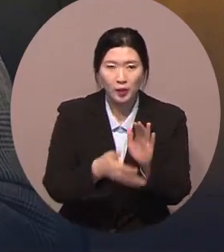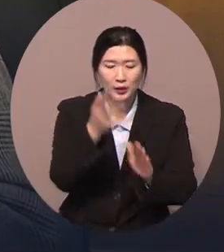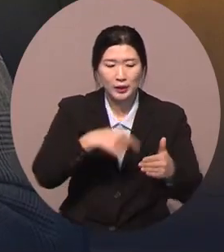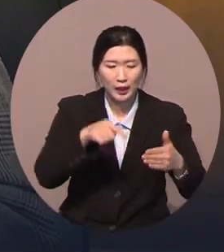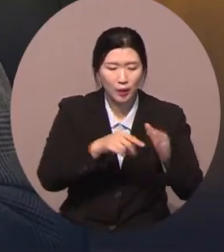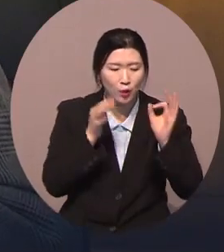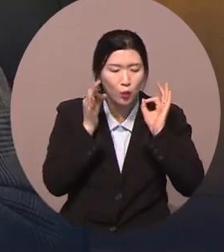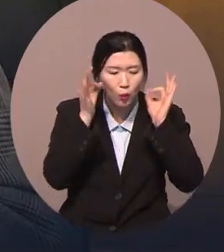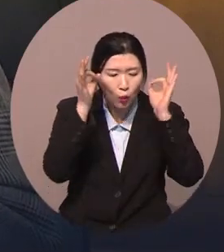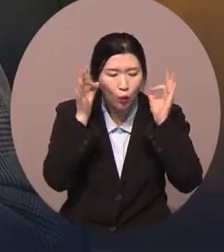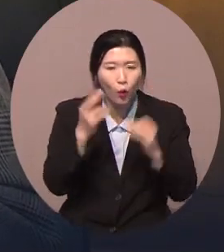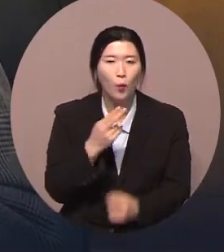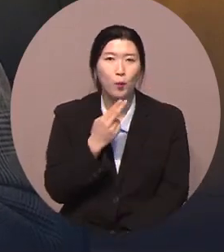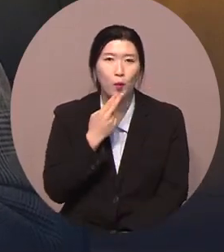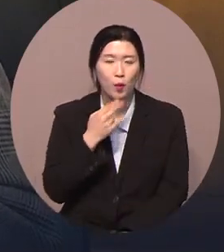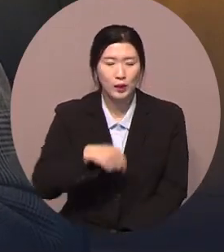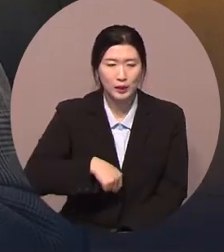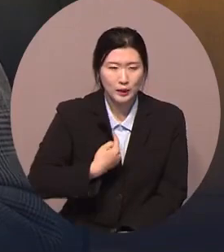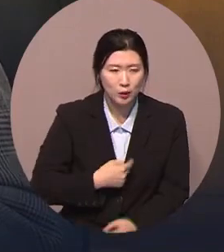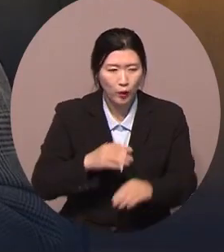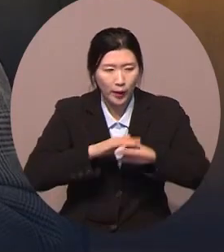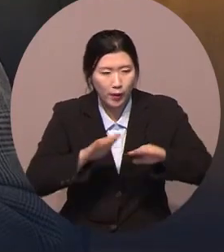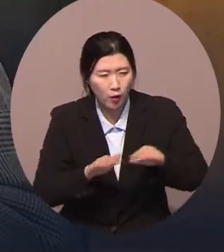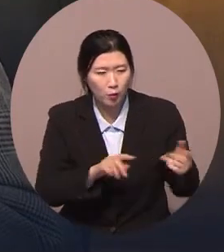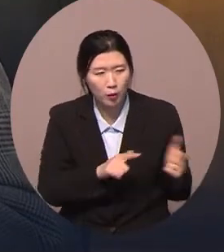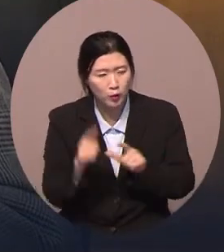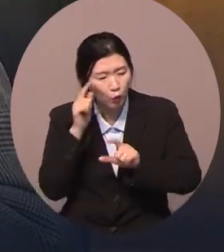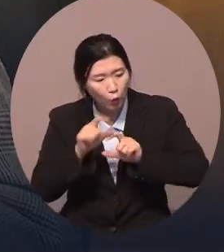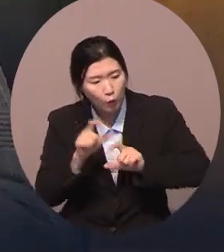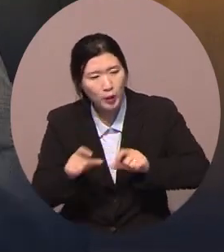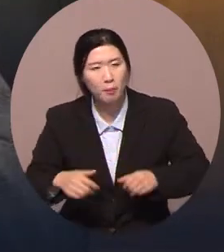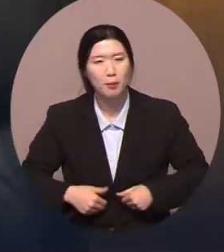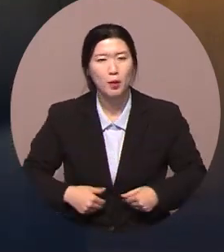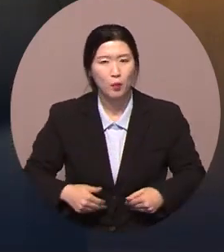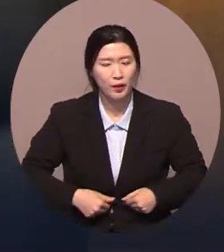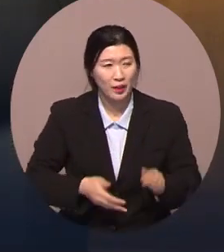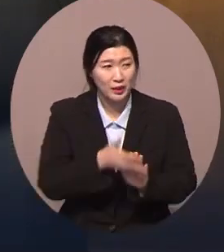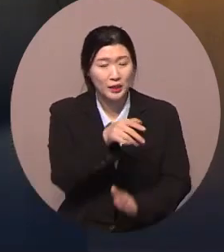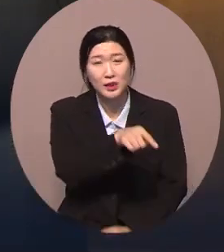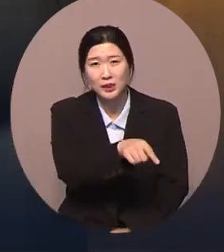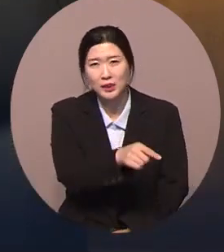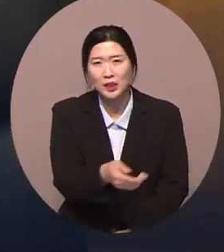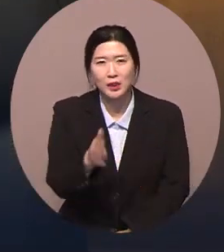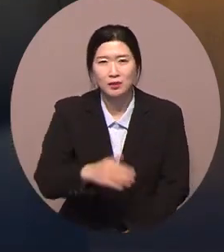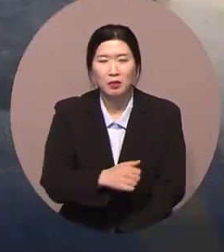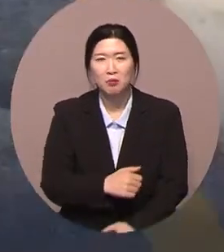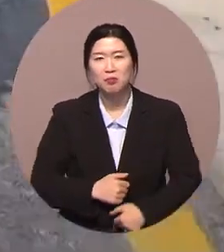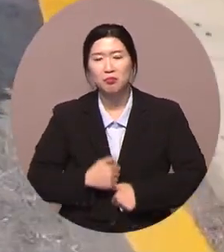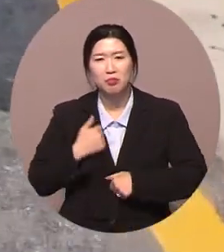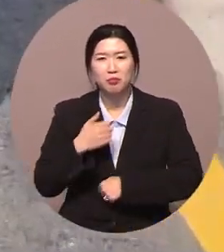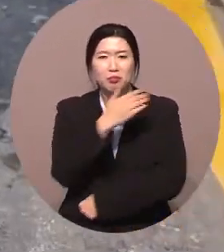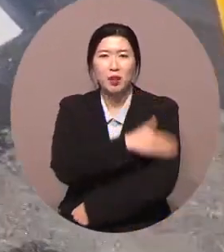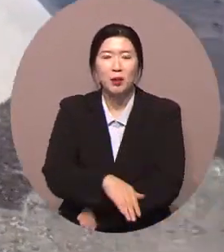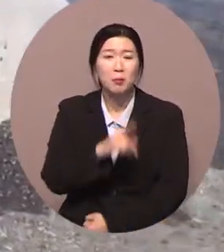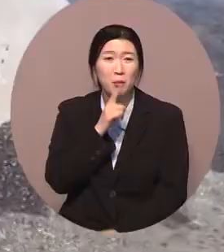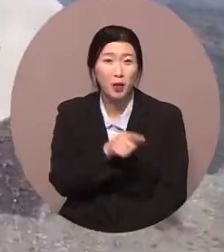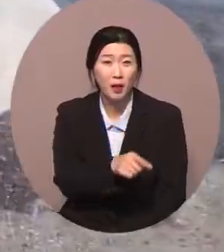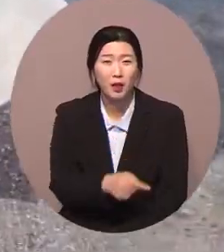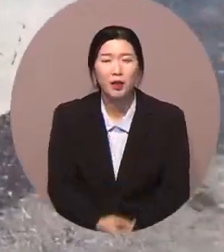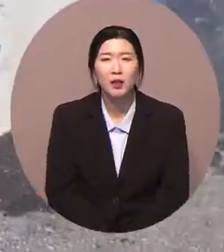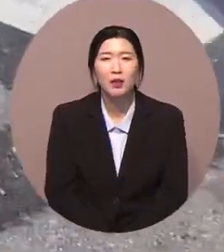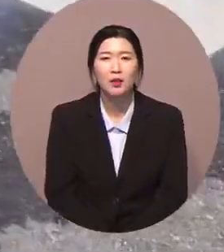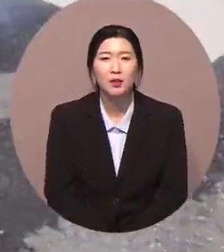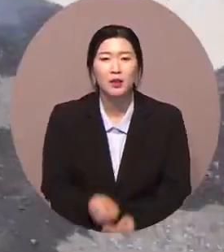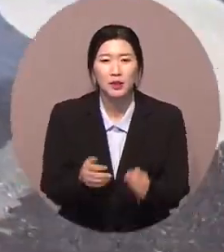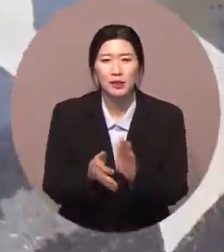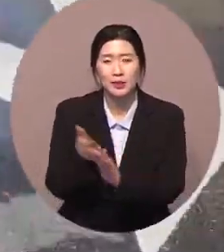하더라도 행정적으로 도와줄 필요가 있는 걸 좀 찾아보면서 서로 이렇게 상생을 해야 되는데 도시 인프라를 갖추는